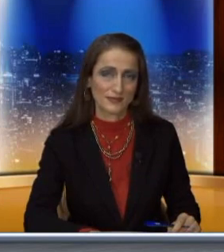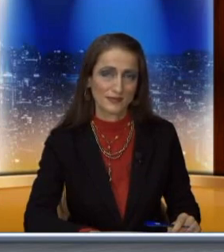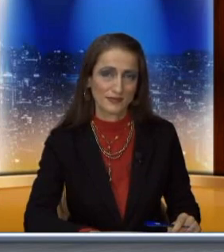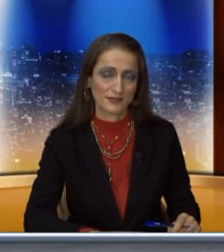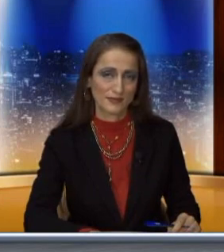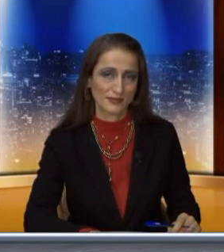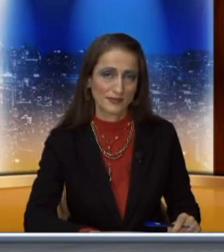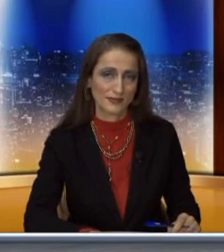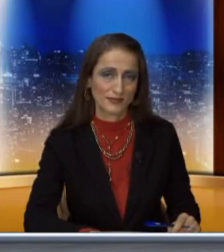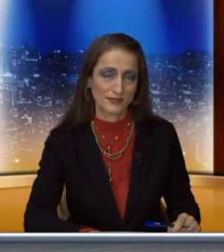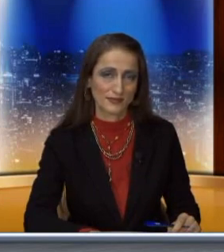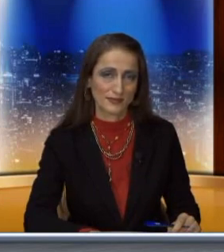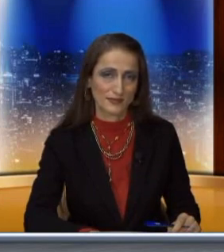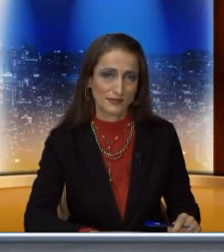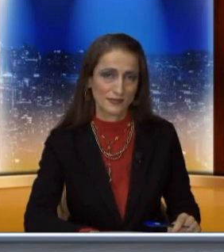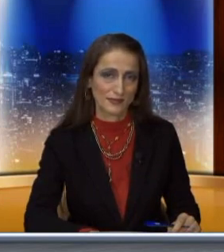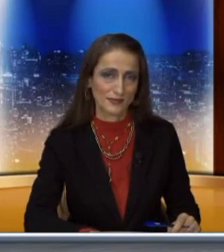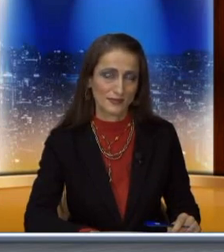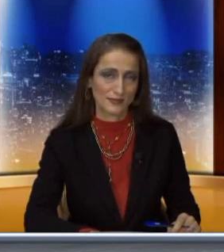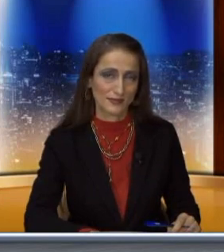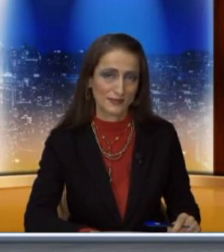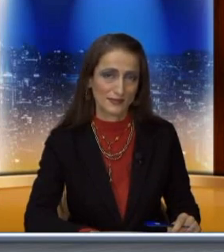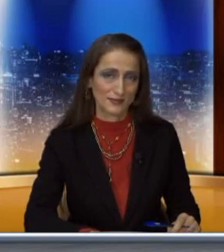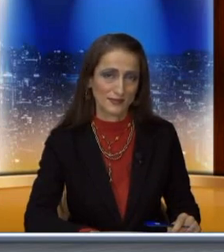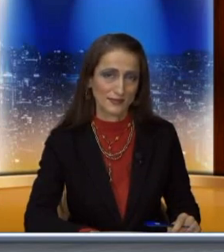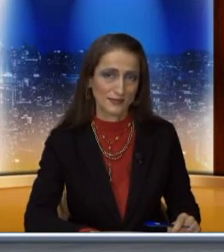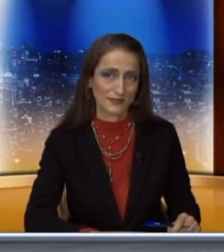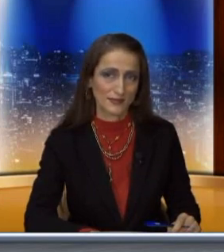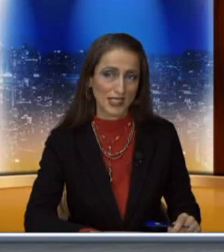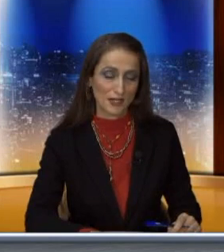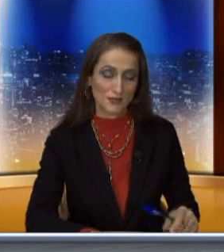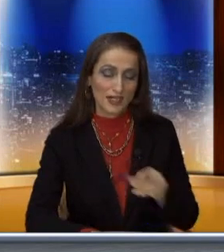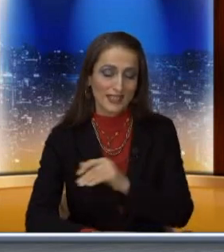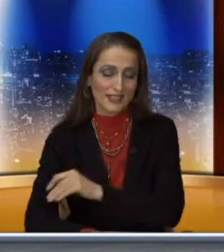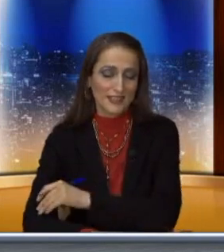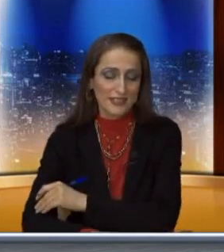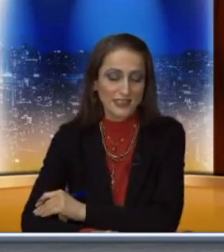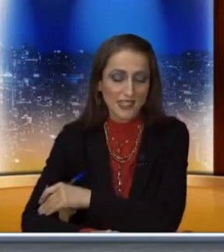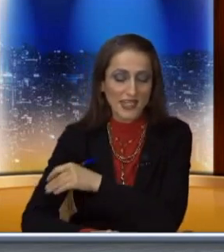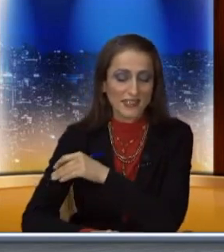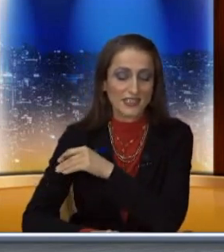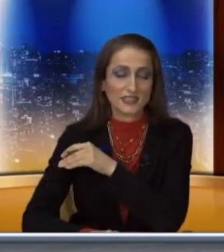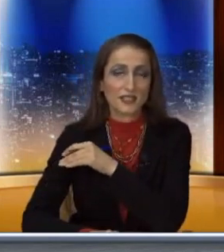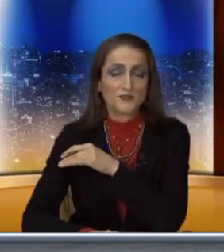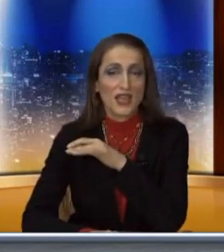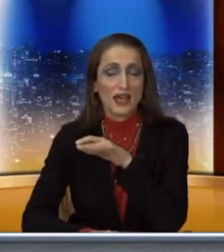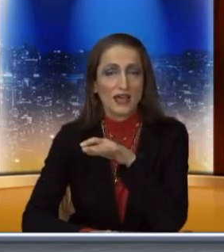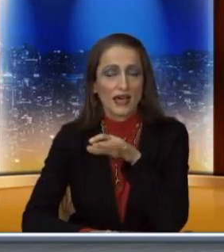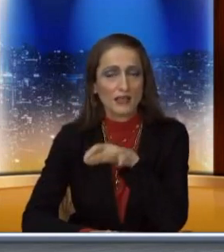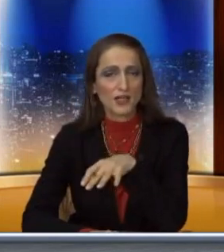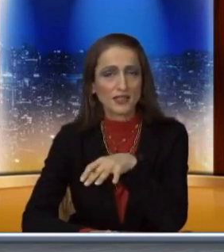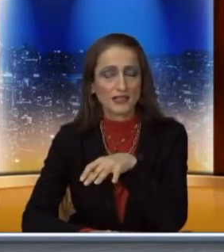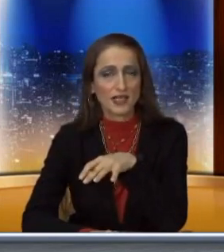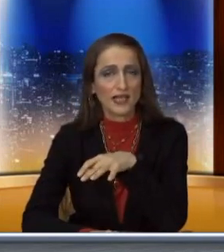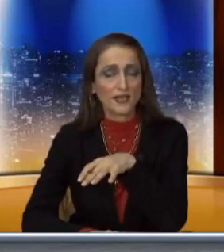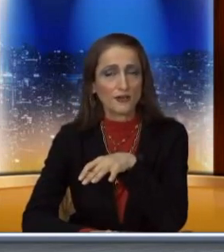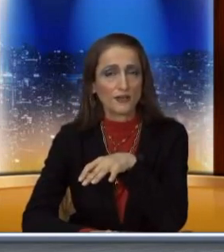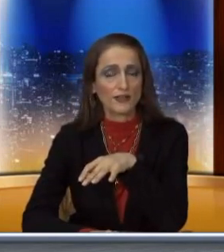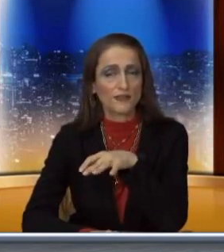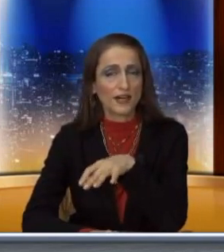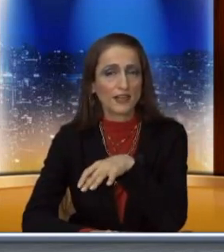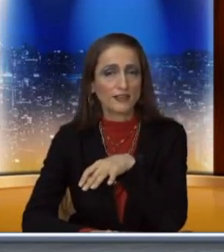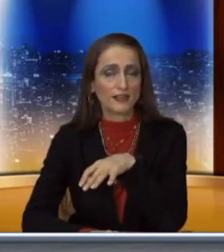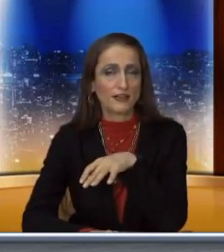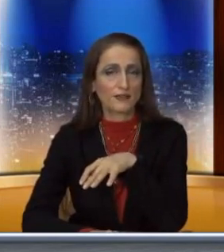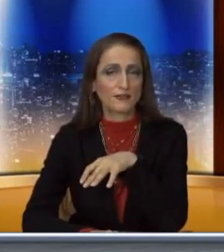وفيهم الأردني والسوداني والمصري. نعم أستاذي العزيز، هالمركز هل